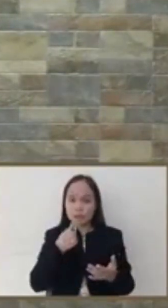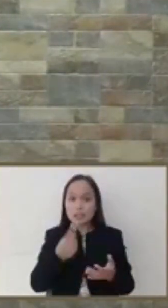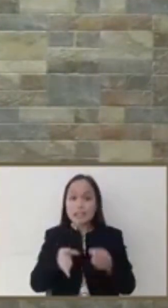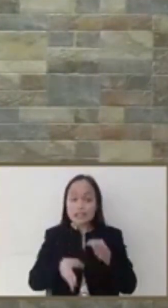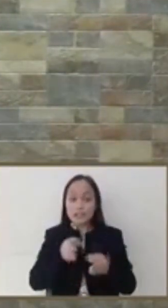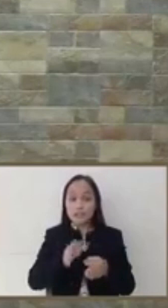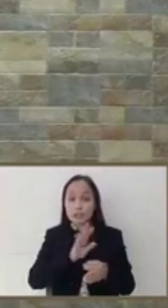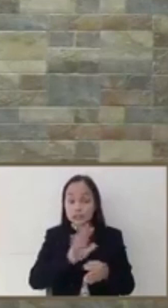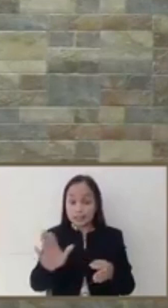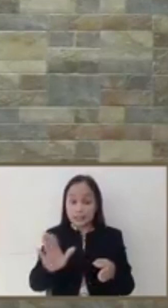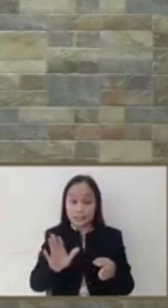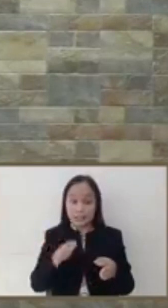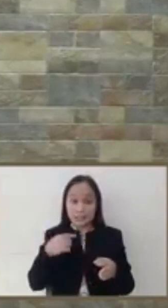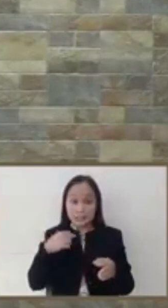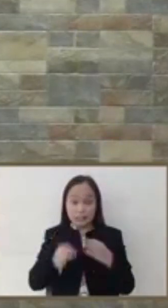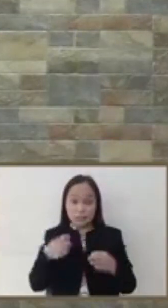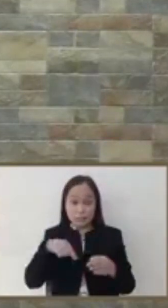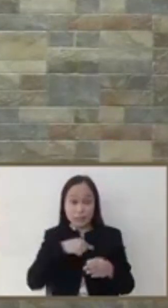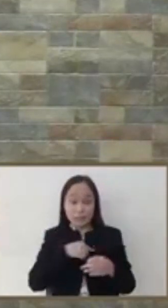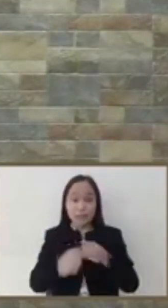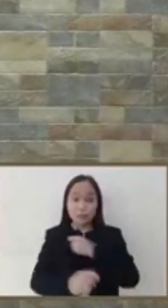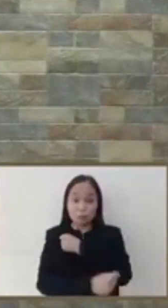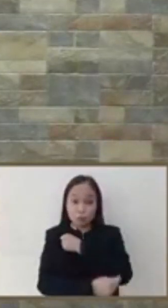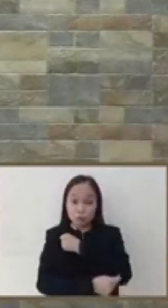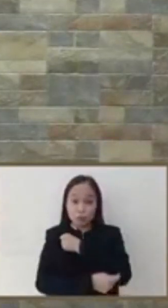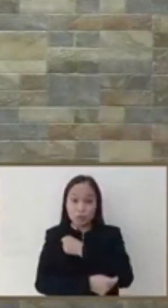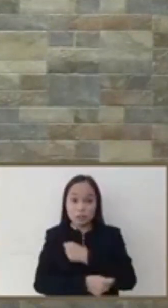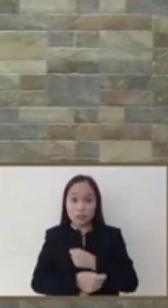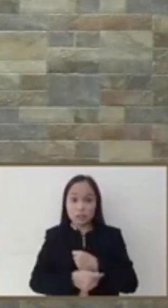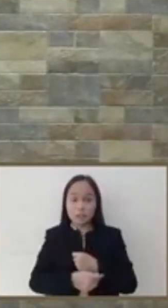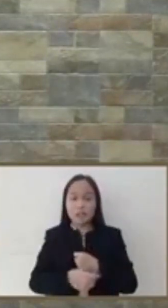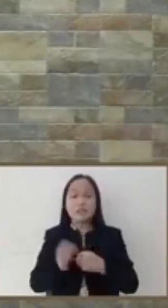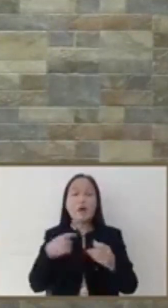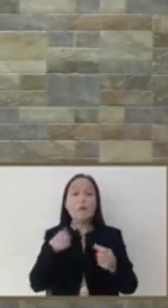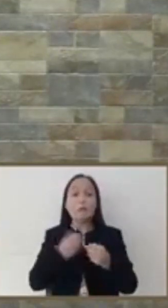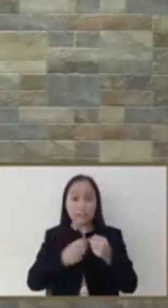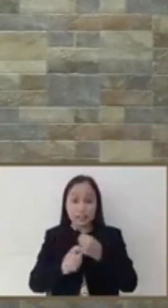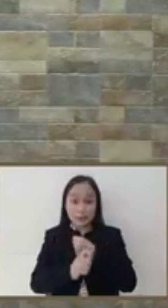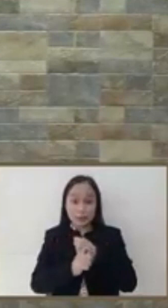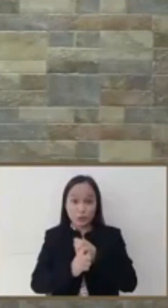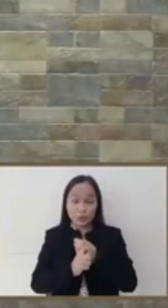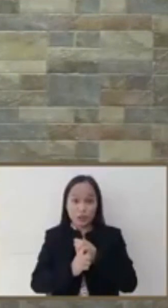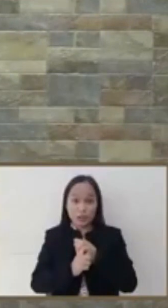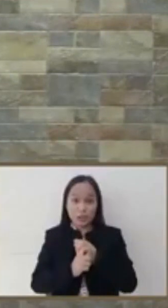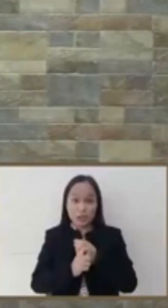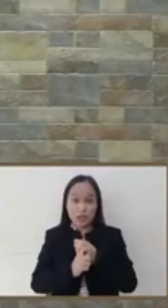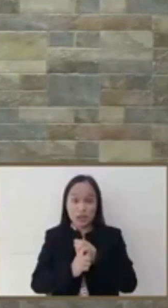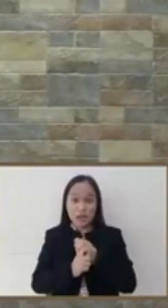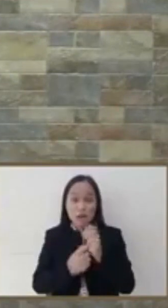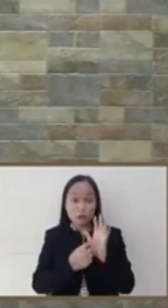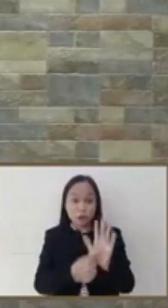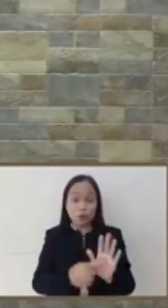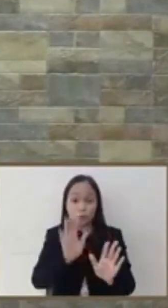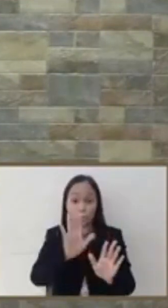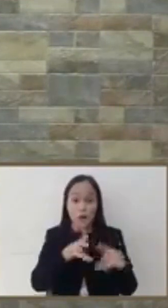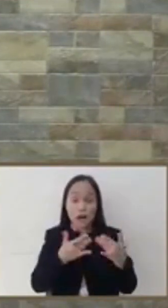our treasure, kapatid, or if our treasure will reveal our hearts, anong klaseng puso, anong klaseng